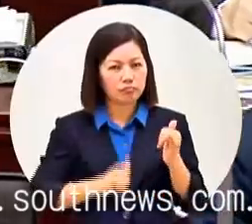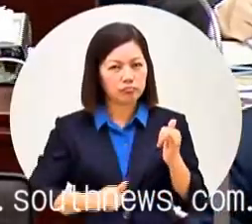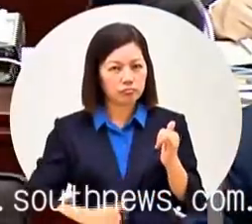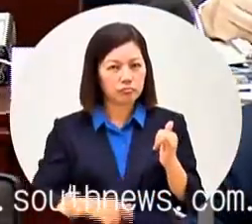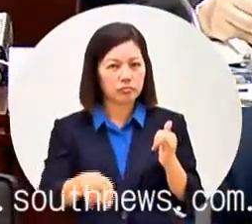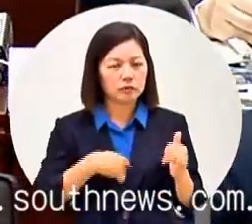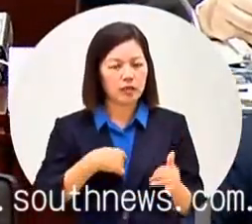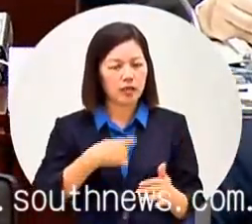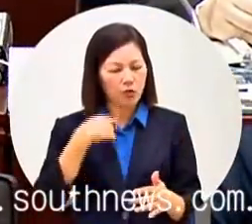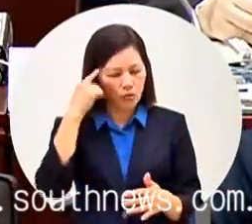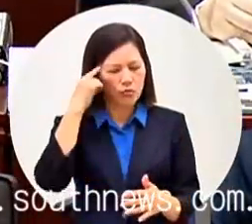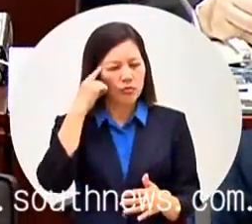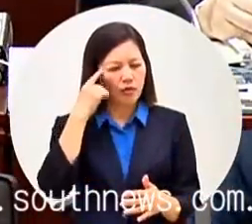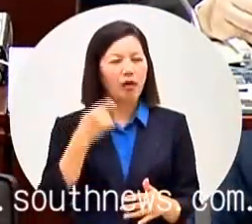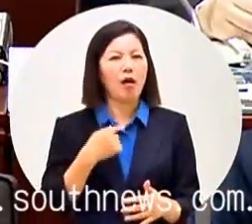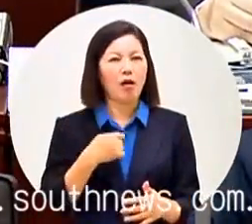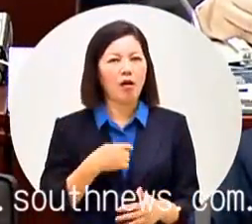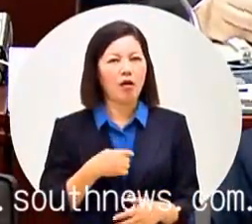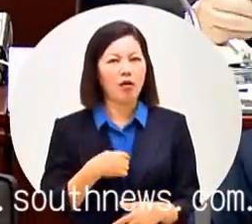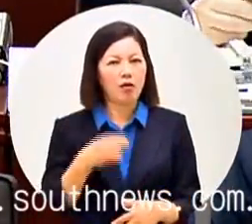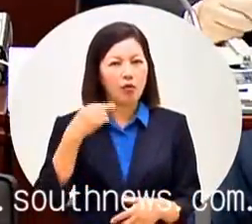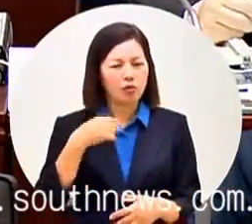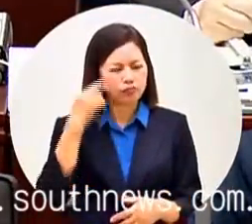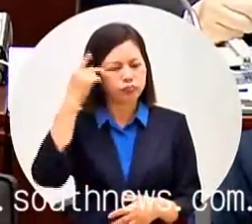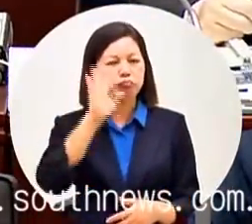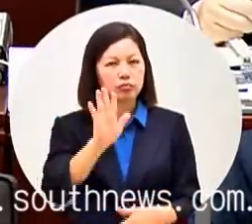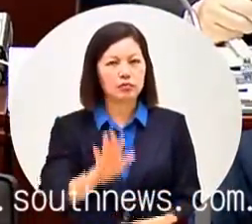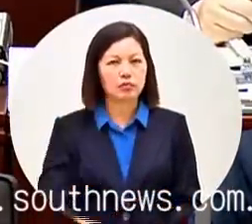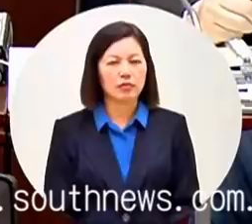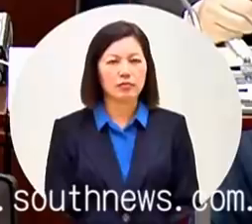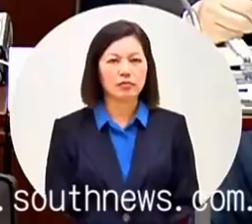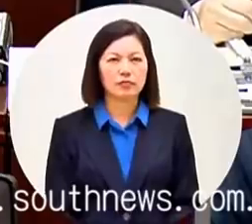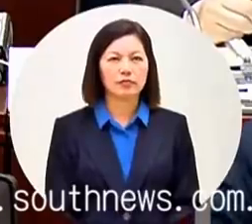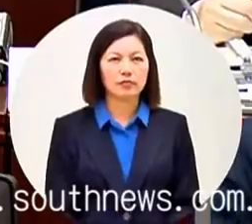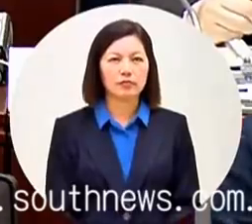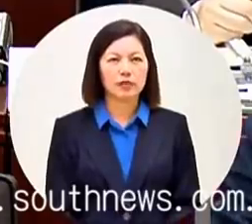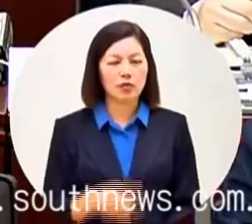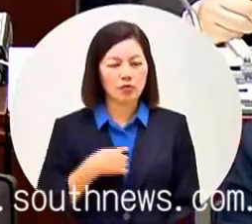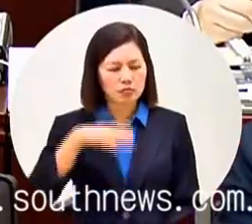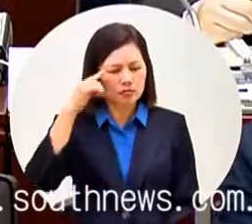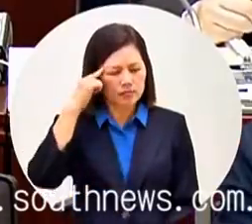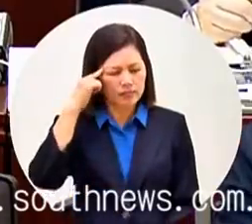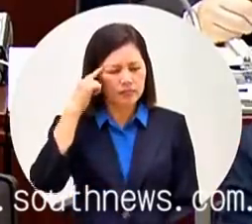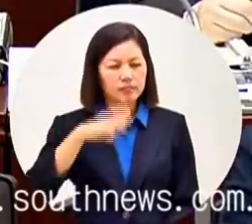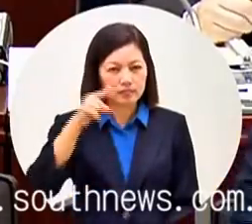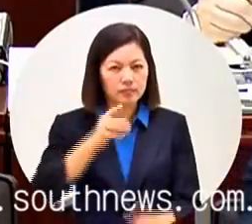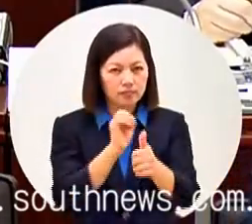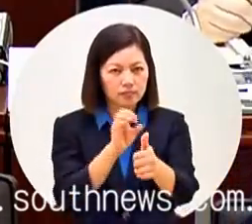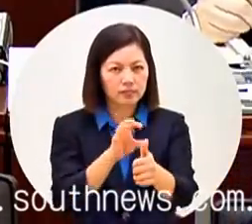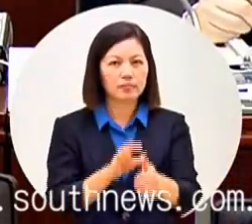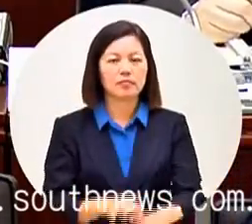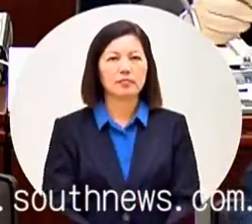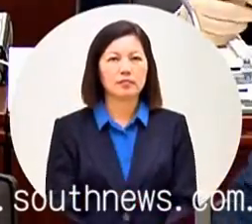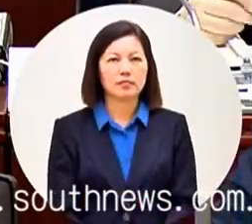市长可以强烈感受到你们真的关切。但是我想讲的第一句话，在